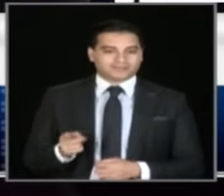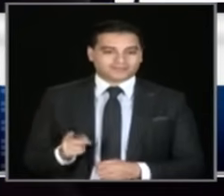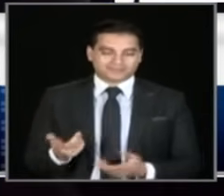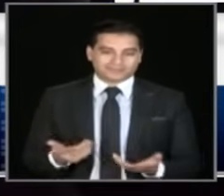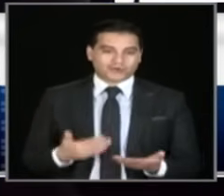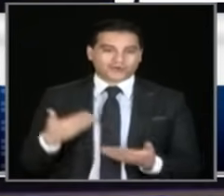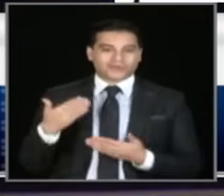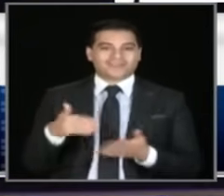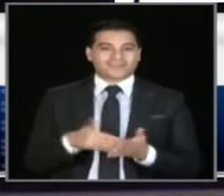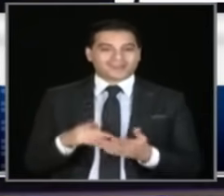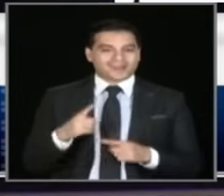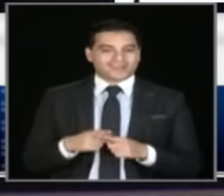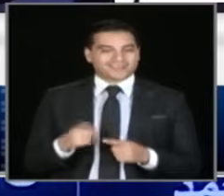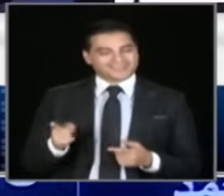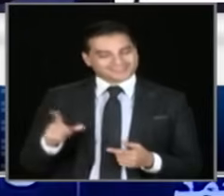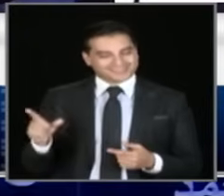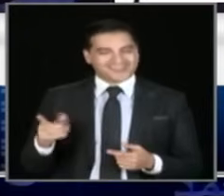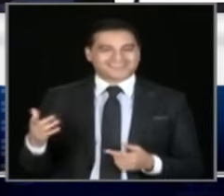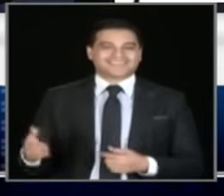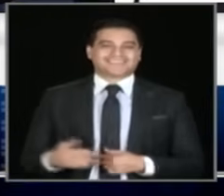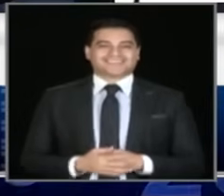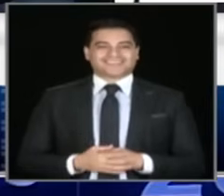بعد كل ده. إجابة صحيحة.